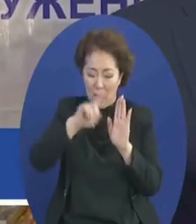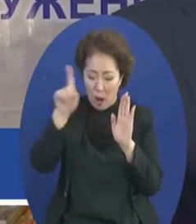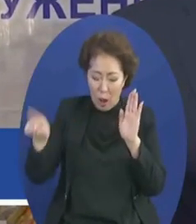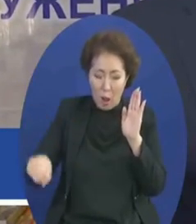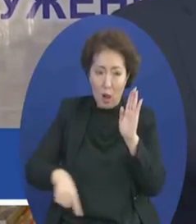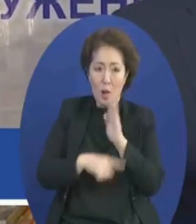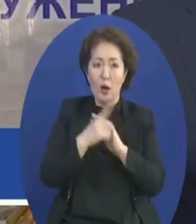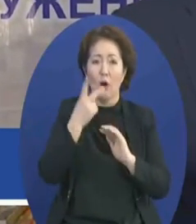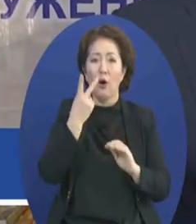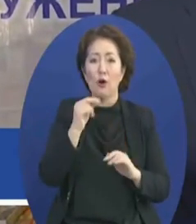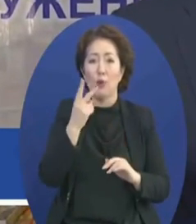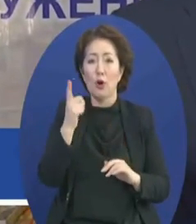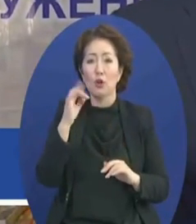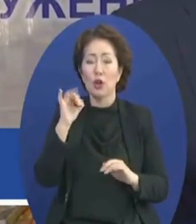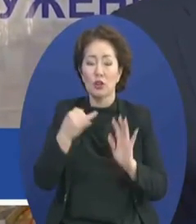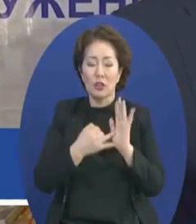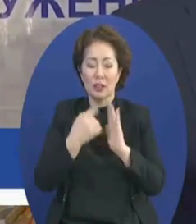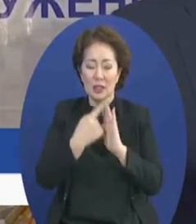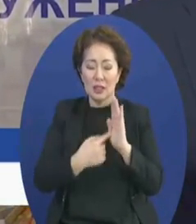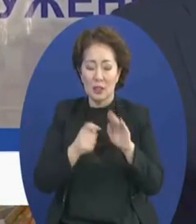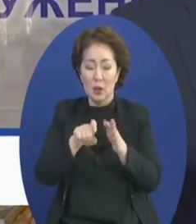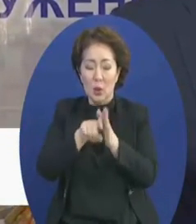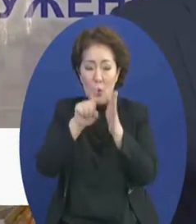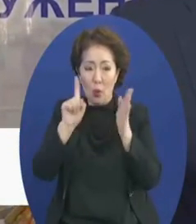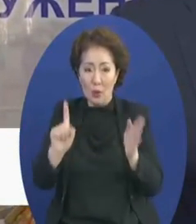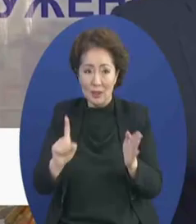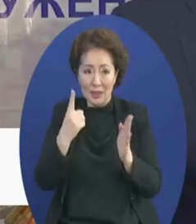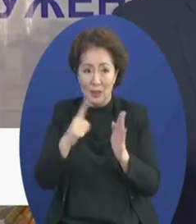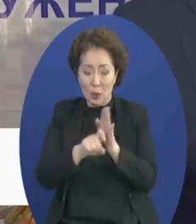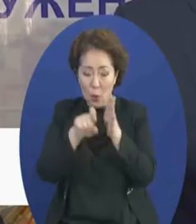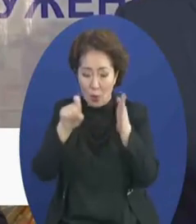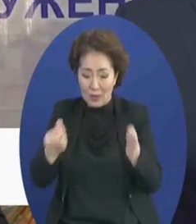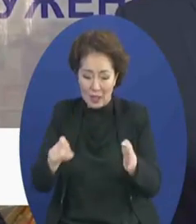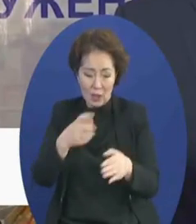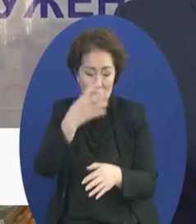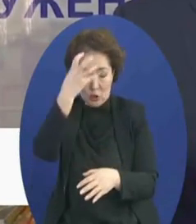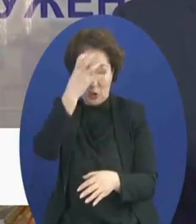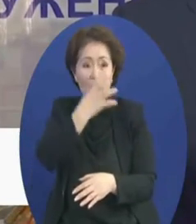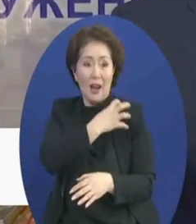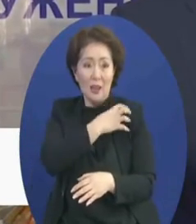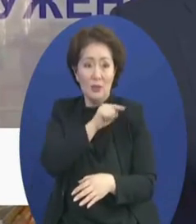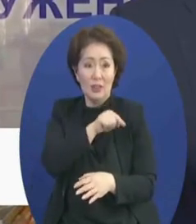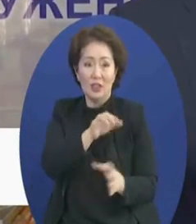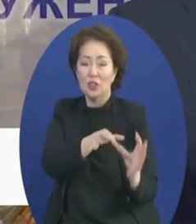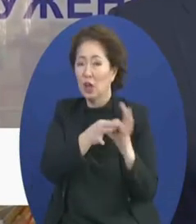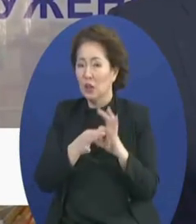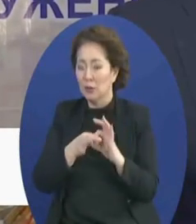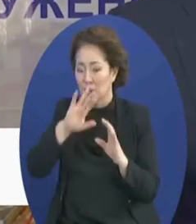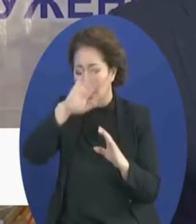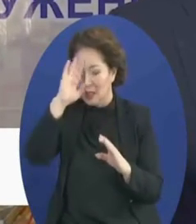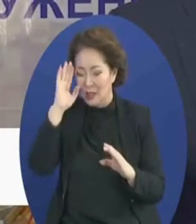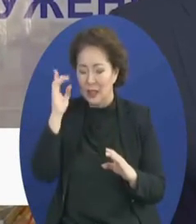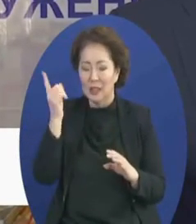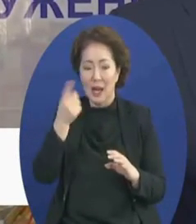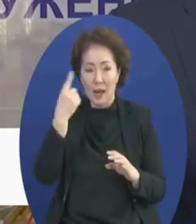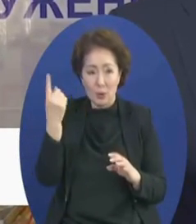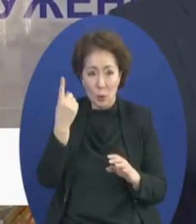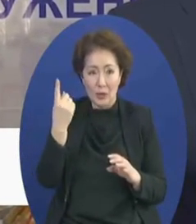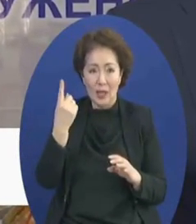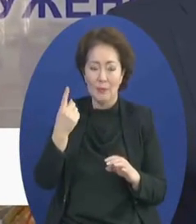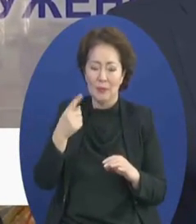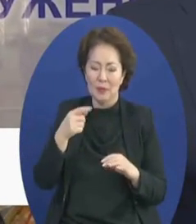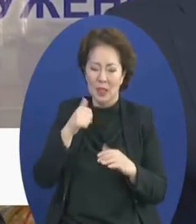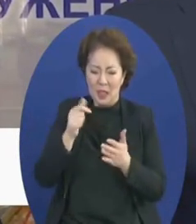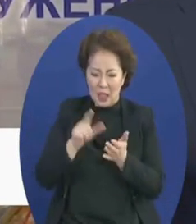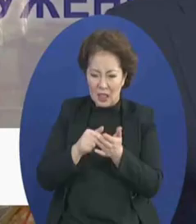сарын 1-ний өдөр хүртэл хугацаанд төр хариуцлагаар шийдвэрсэнтэй шууд холбогдуулан цахилгаан дулаан эрчим хүчний хэрэглээний өсөлтийг найдвартай